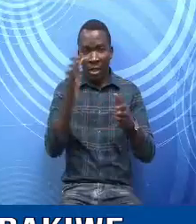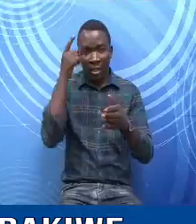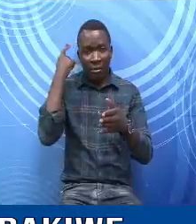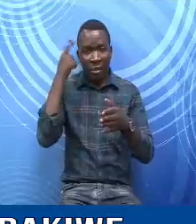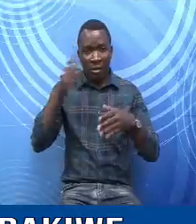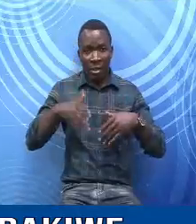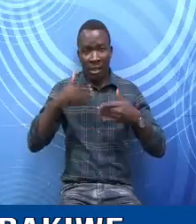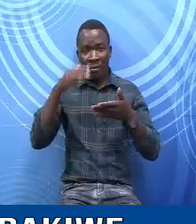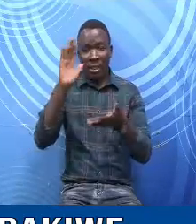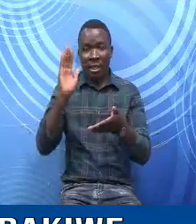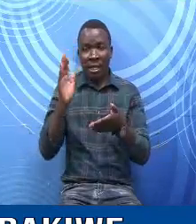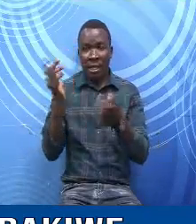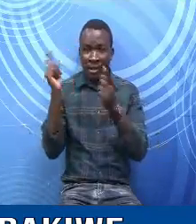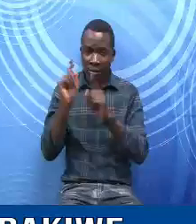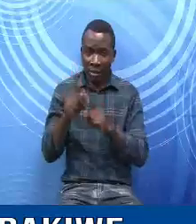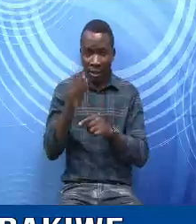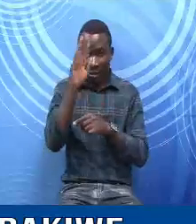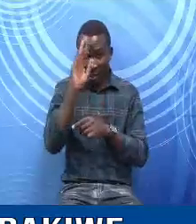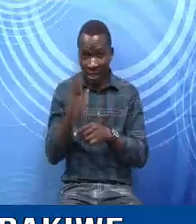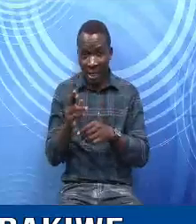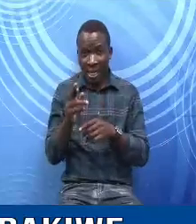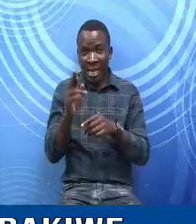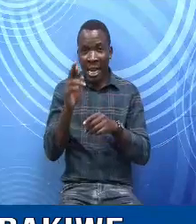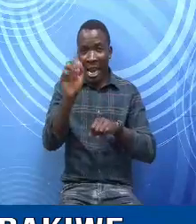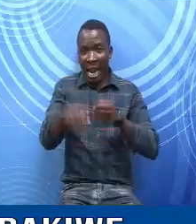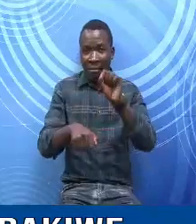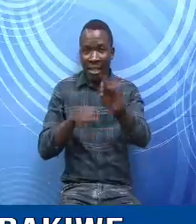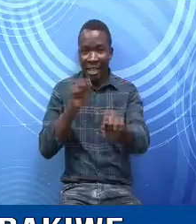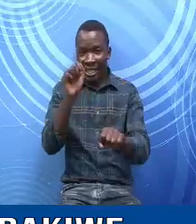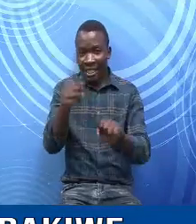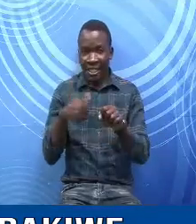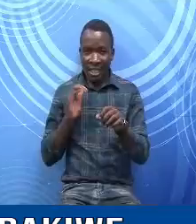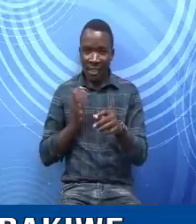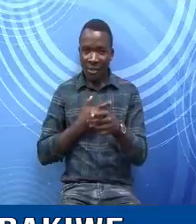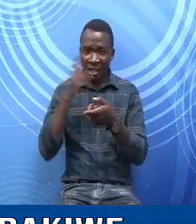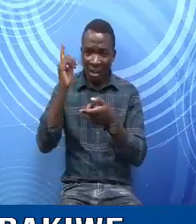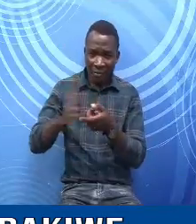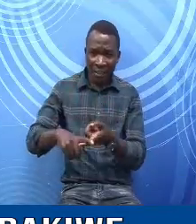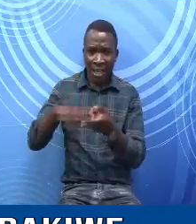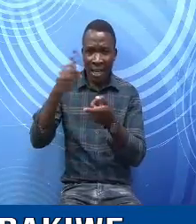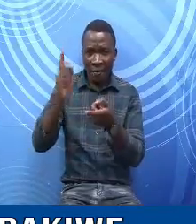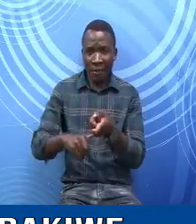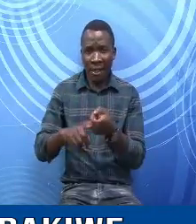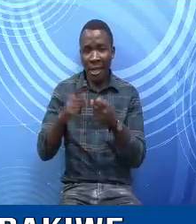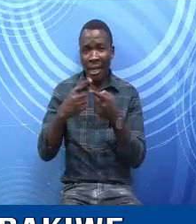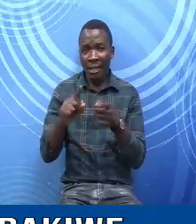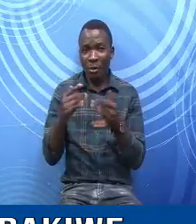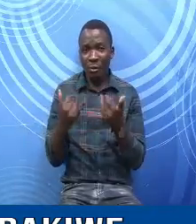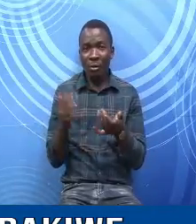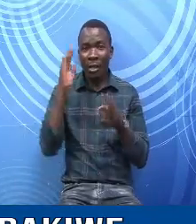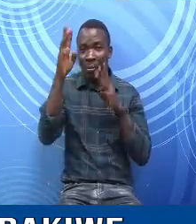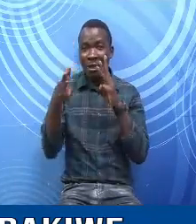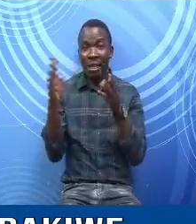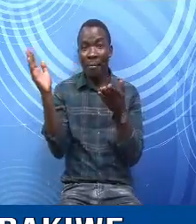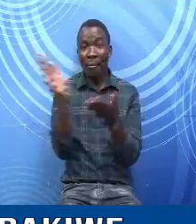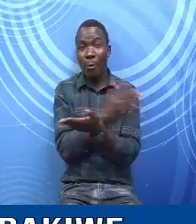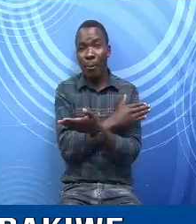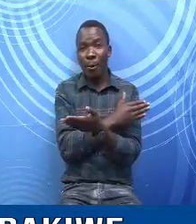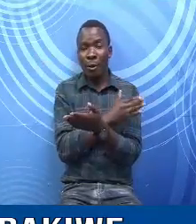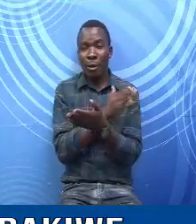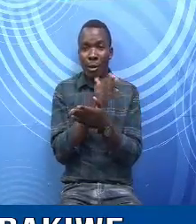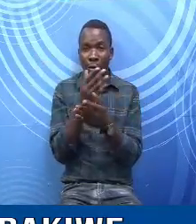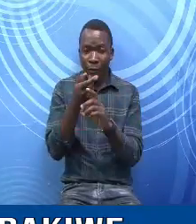uziye igihe amagare yacu yari yarahacike twicara dukoresha tujya gusudiza ubu rwose impungenge zavuyeho kuva hano